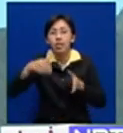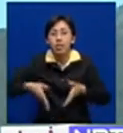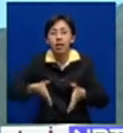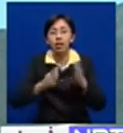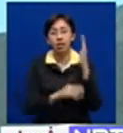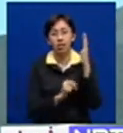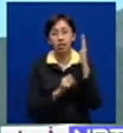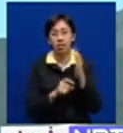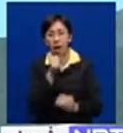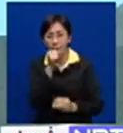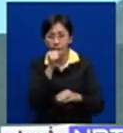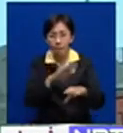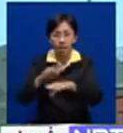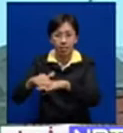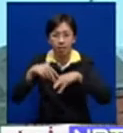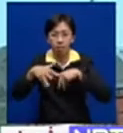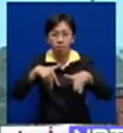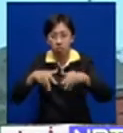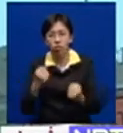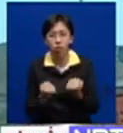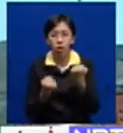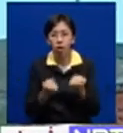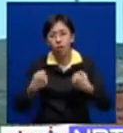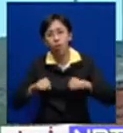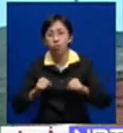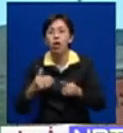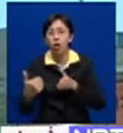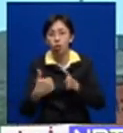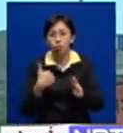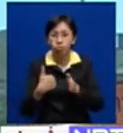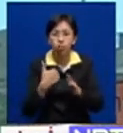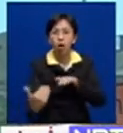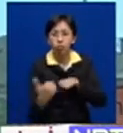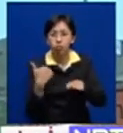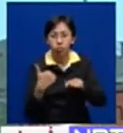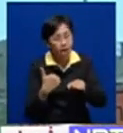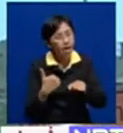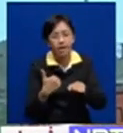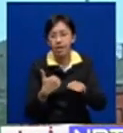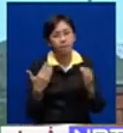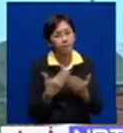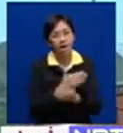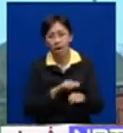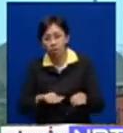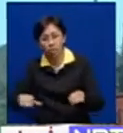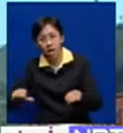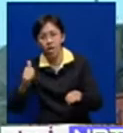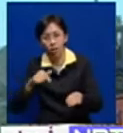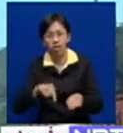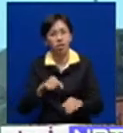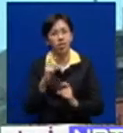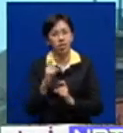ราชที่1ได้ประกาศแจ้งเตือนประชาชนที่ใช้เส้นทางดังกล่าวให้หลีกเลี่ยงไปใช้เส้นทางอื่นแทนก่อนเพื่อความปลอดภั